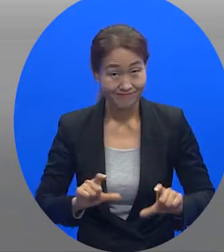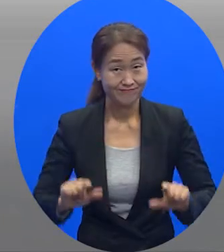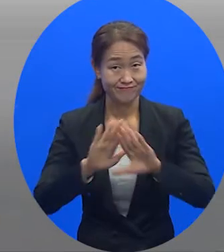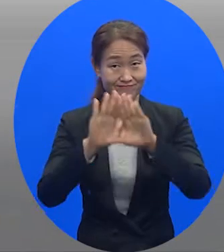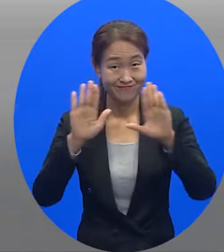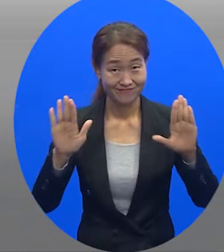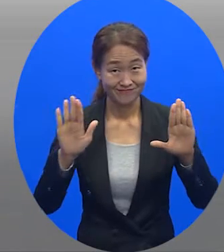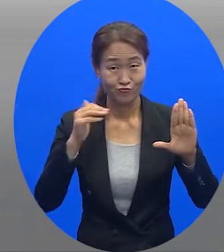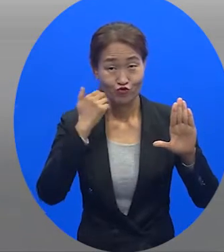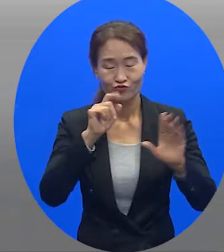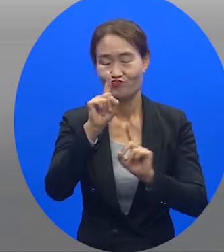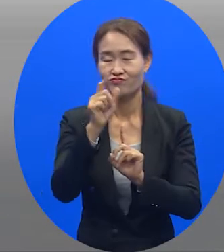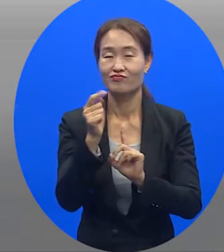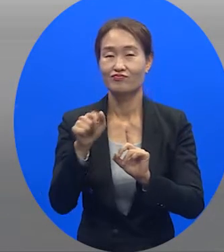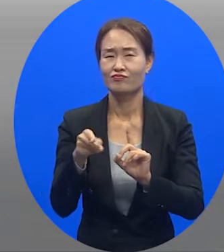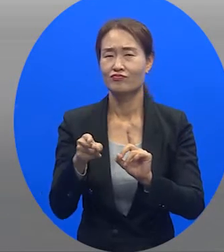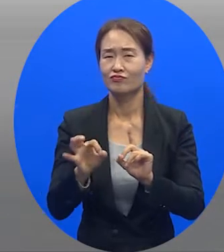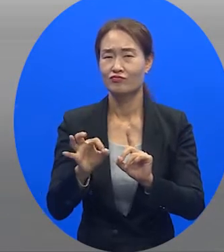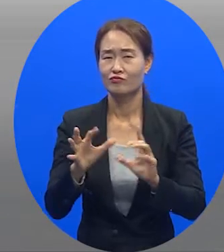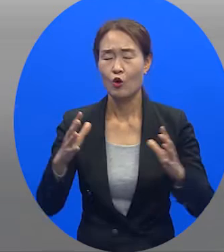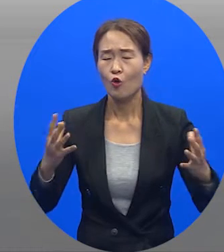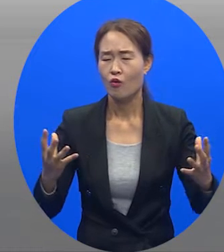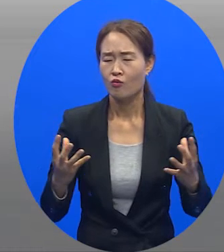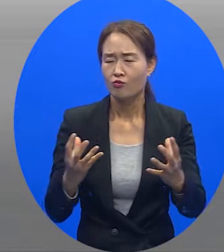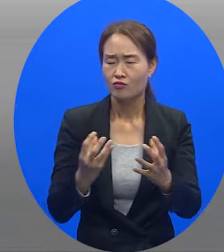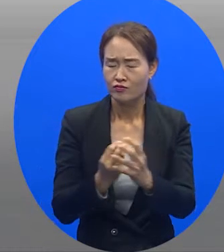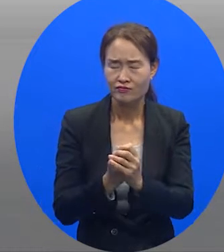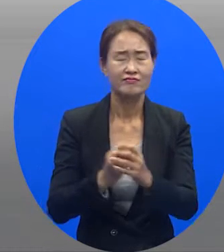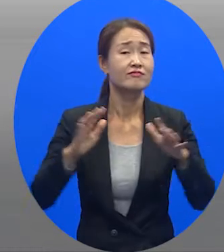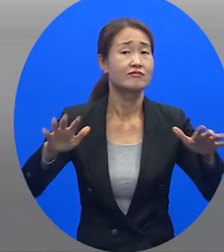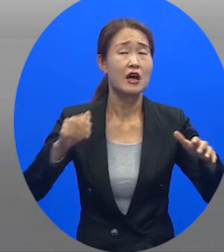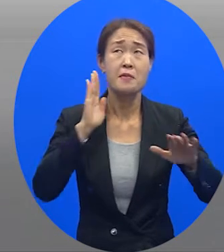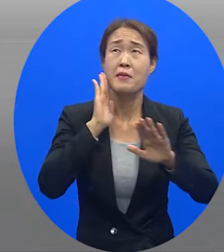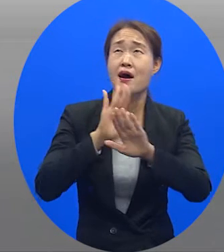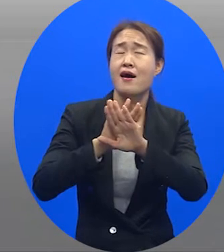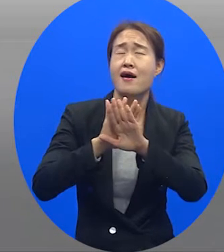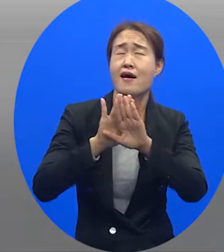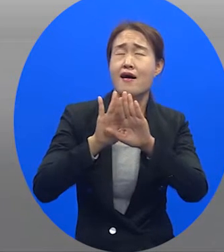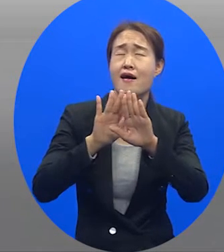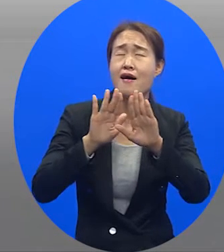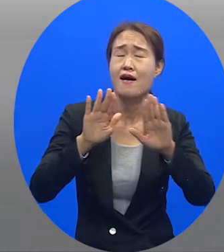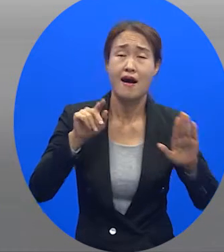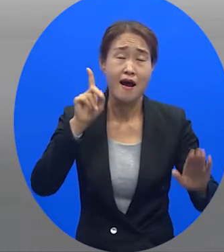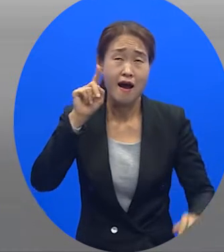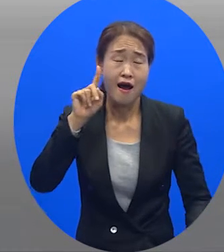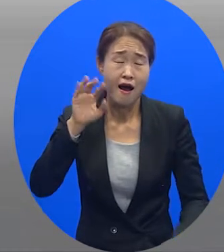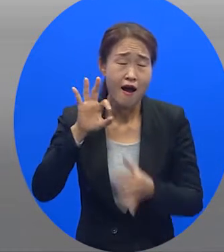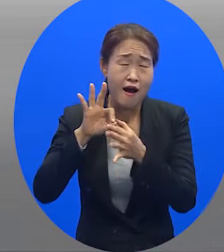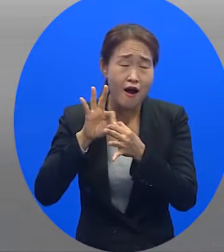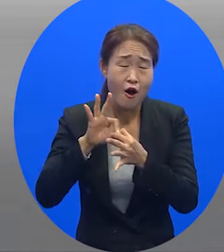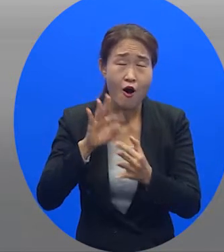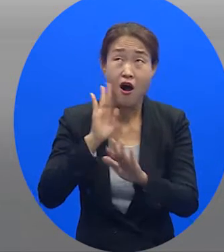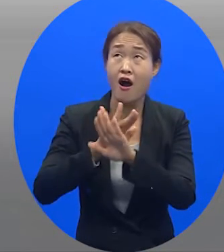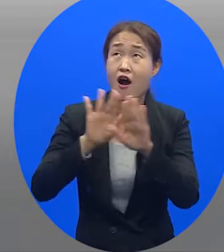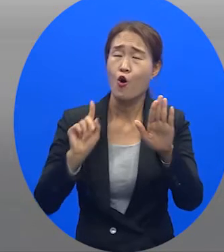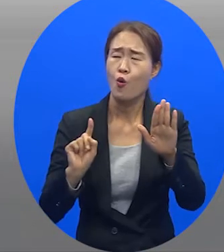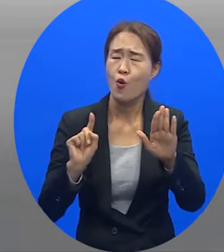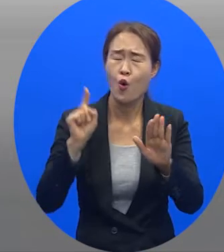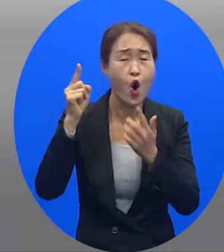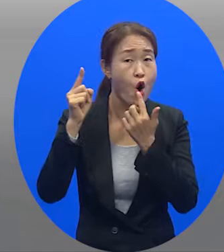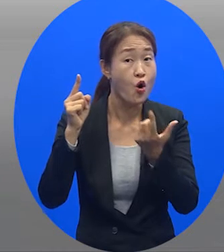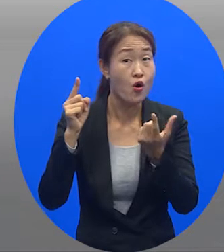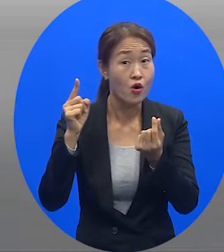안녕하세요. 날씨온 이하경입니다. 완연한 가을입니다. 파란 가을 하늘은 날이 갈수록 더 높아지는 것만